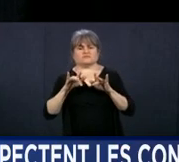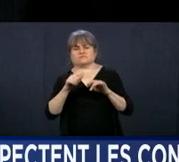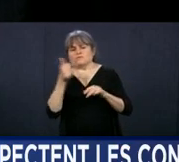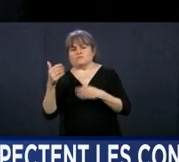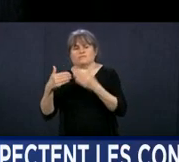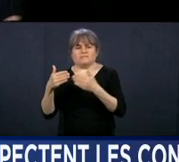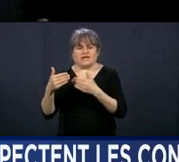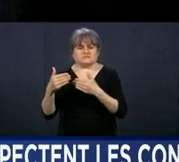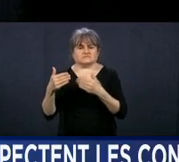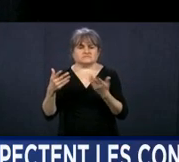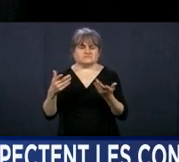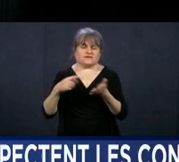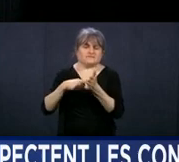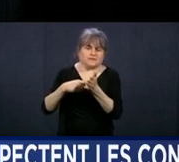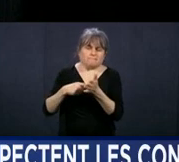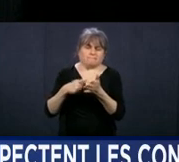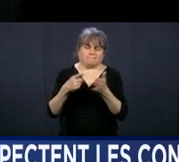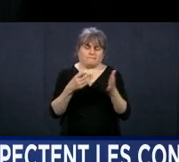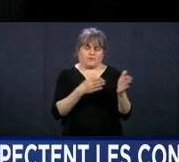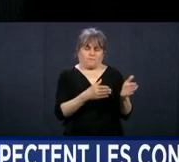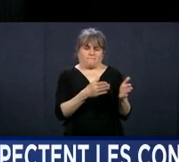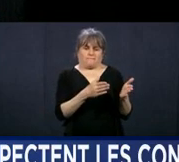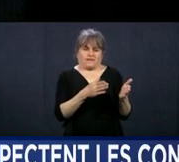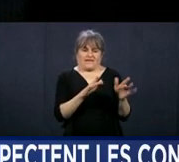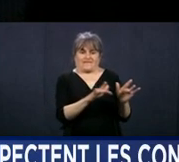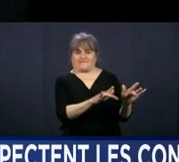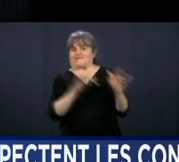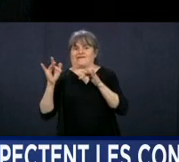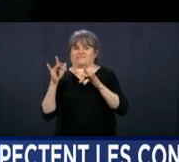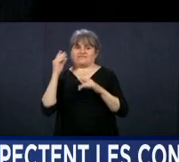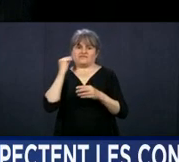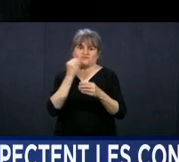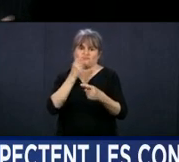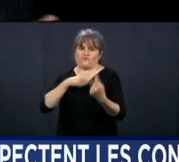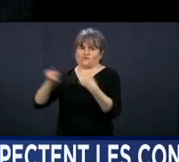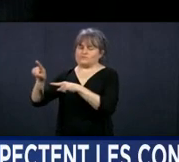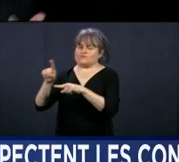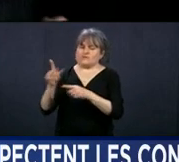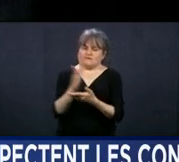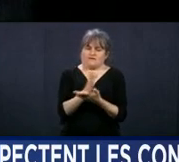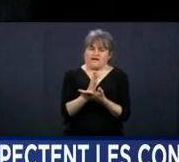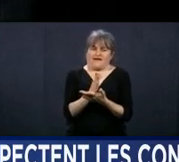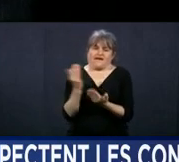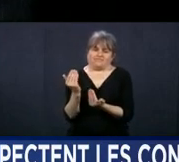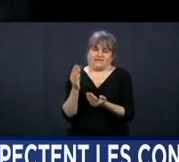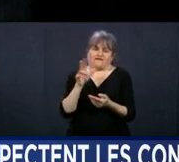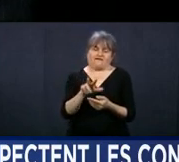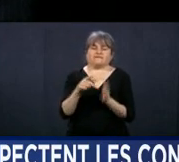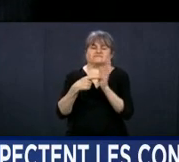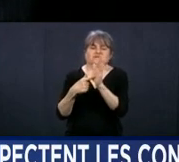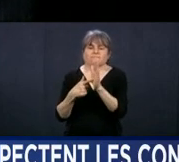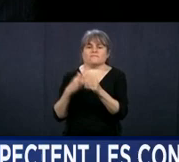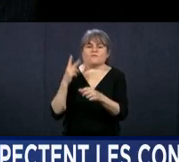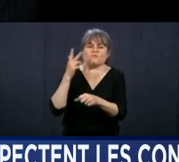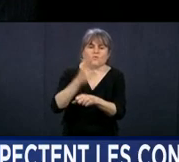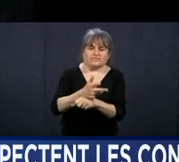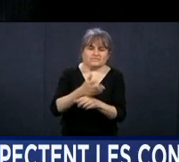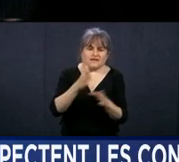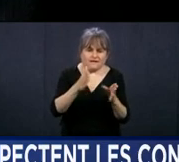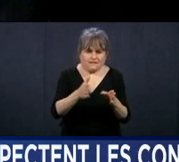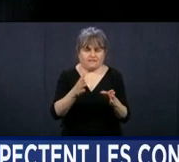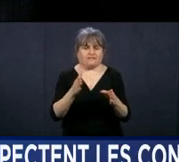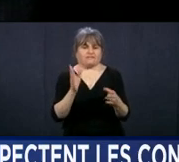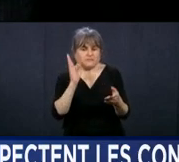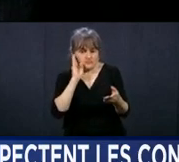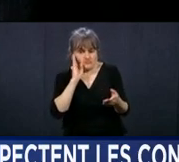tampons. On a à peu près 700 places actuellement dans les zones tampons à Montréal. Ça, c'est des endroits comme des hôtels, l'Hôtel Dieu. Et on